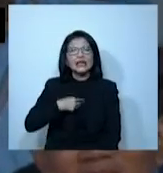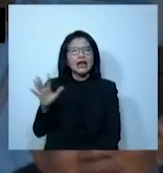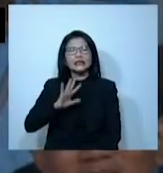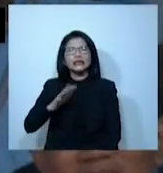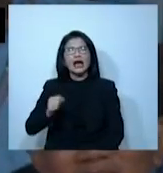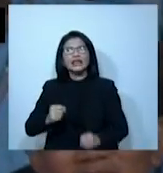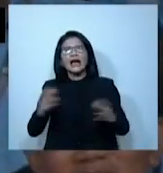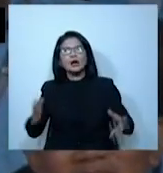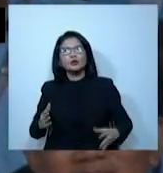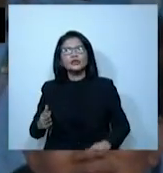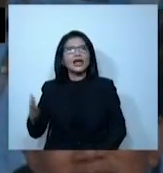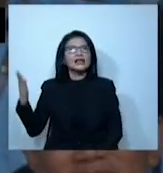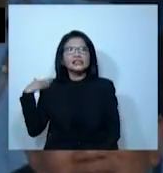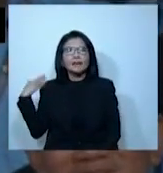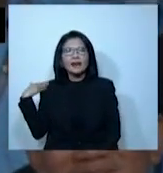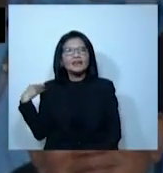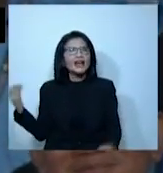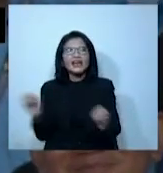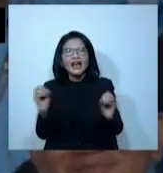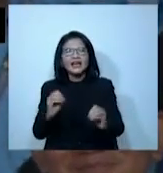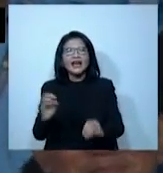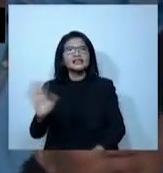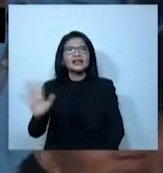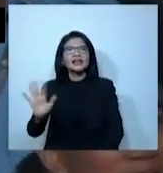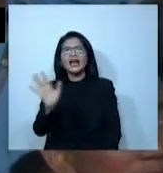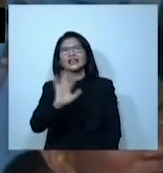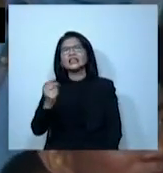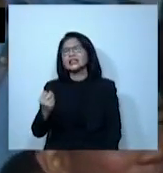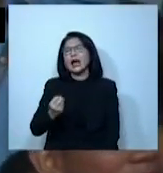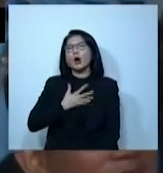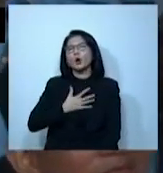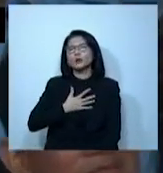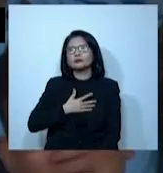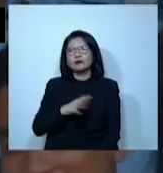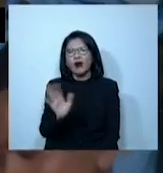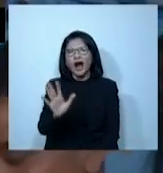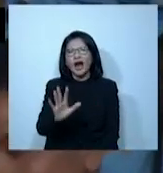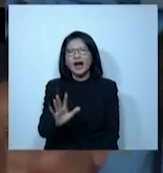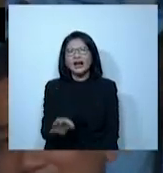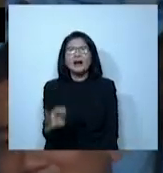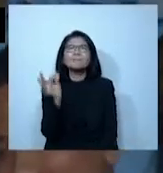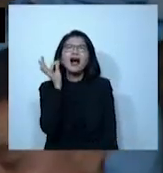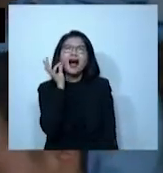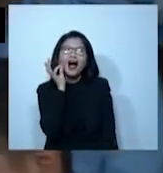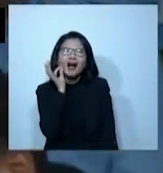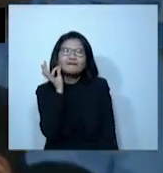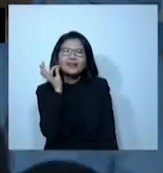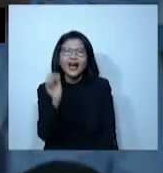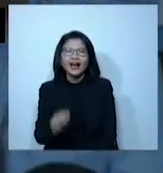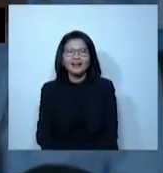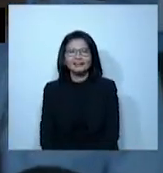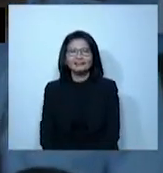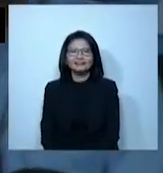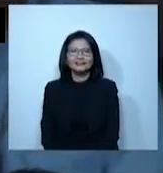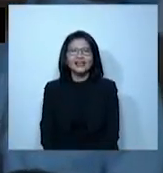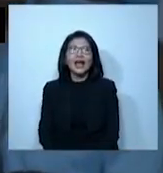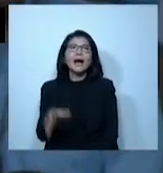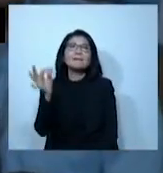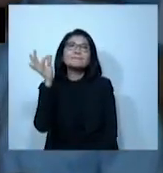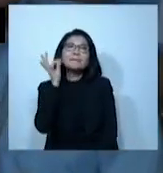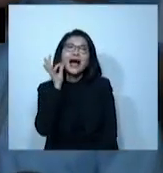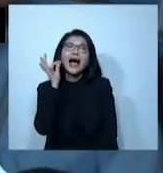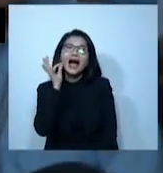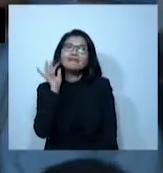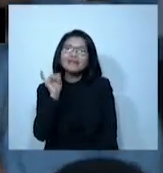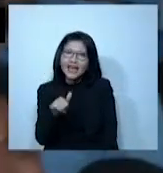ada ruang pertanyaan. Jadi kalau dilihat porsinya sebetulnya di sesi debat kemarin itu, saya kira sudah lebih